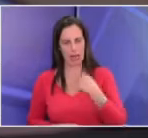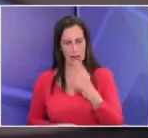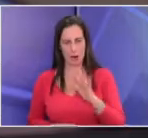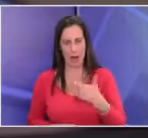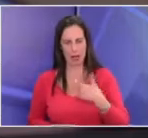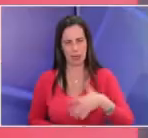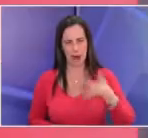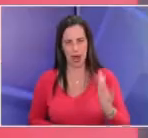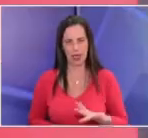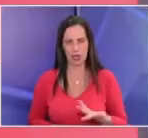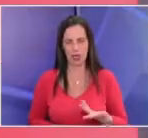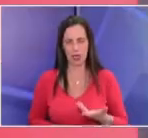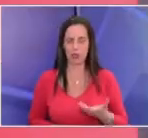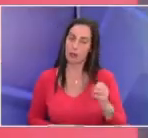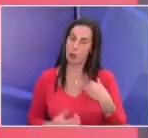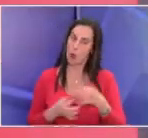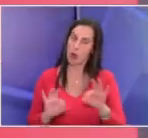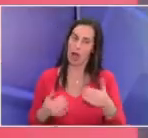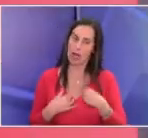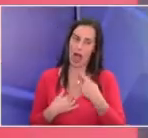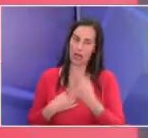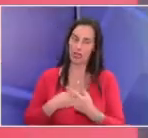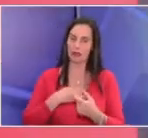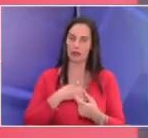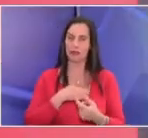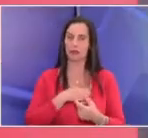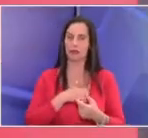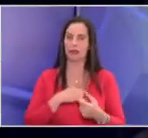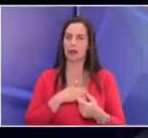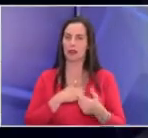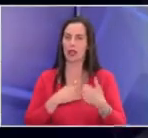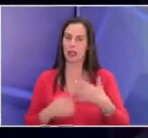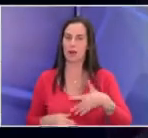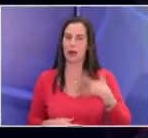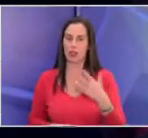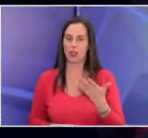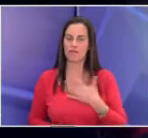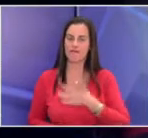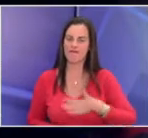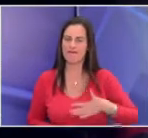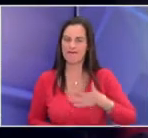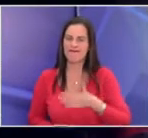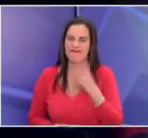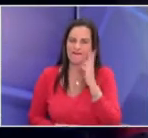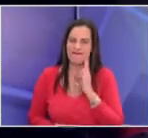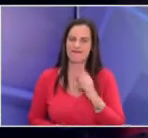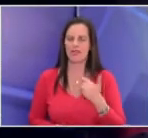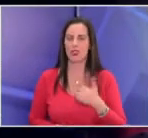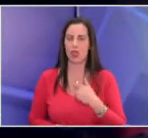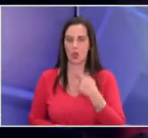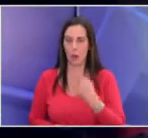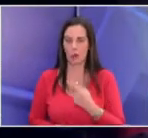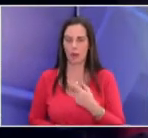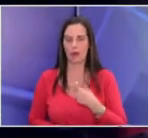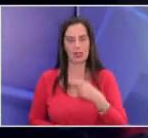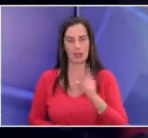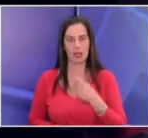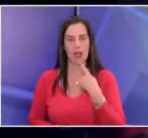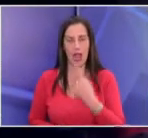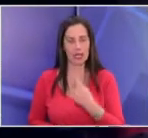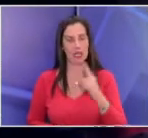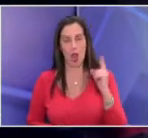הוא הבן של, האח של, הוא דוד של, הוא החבר של, והוא חלק מאיתנו. אנחנו חייבים